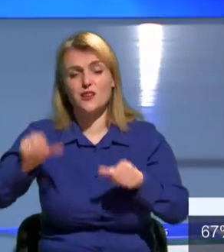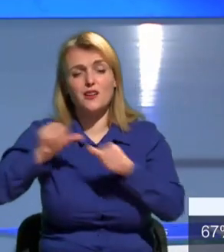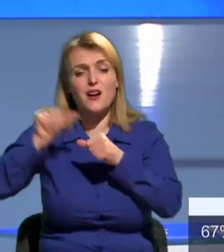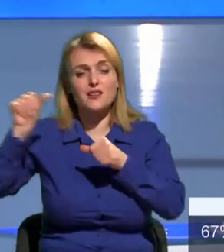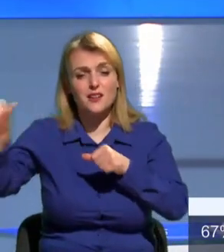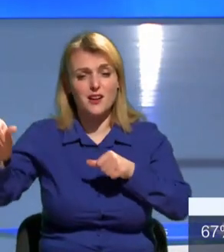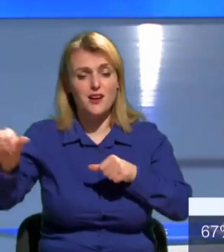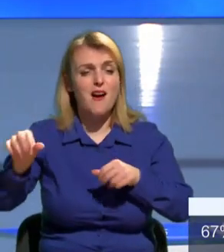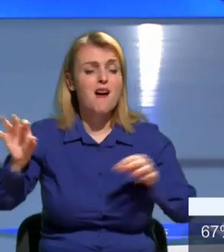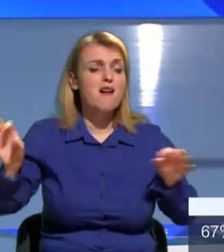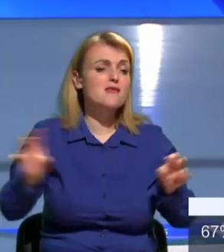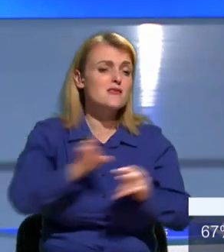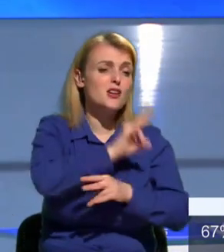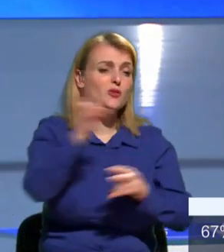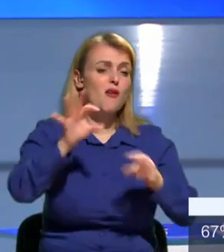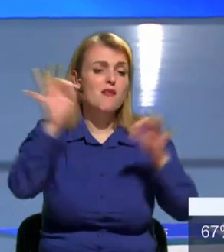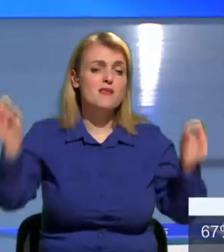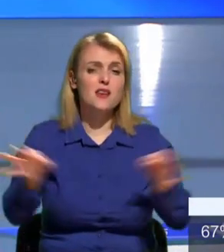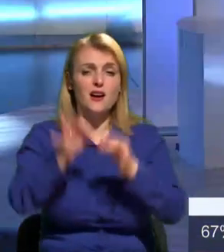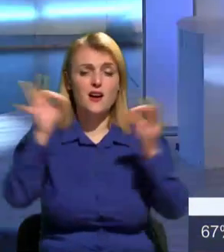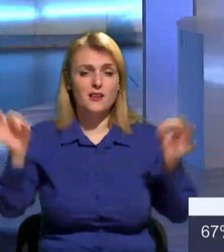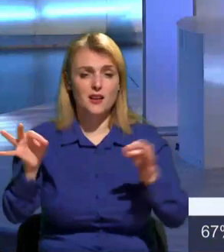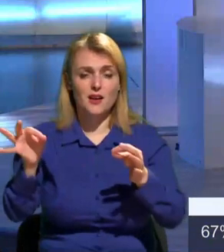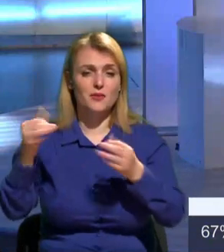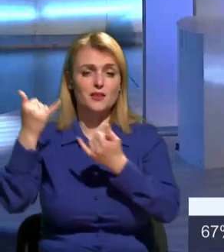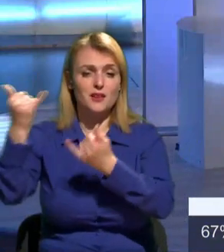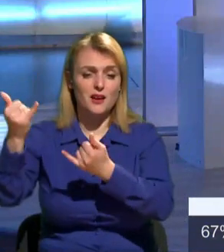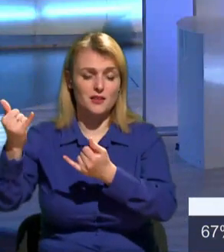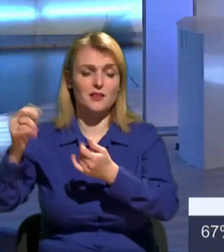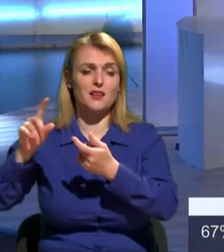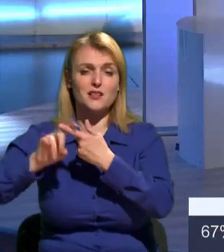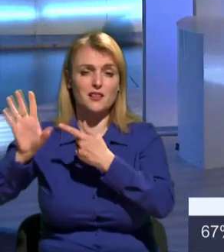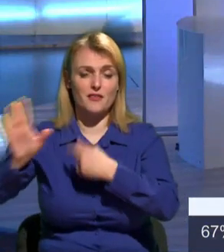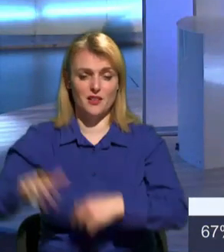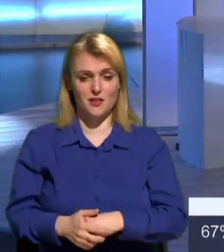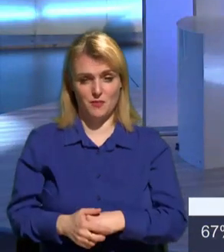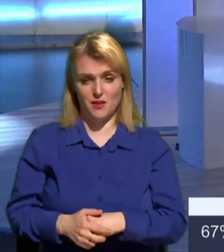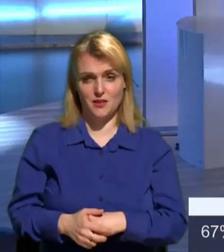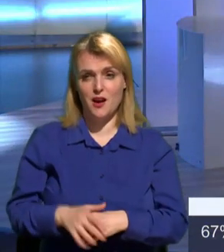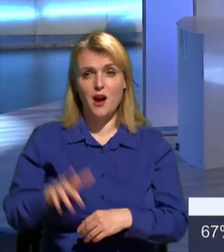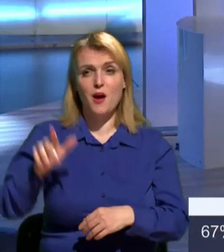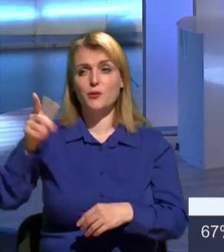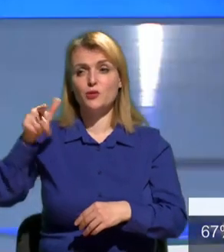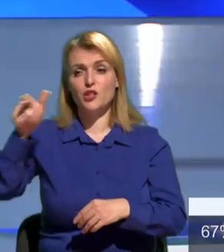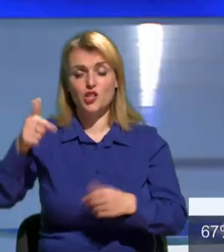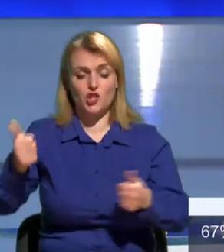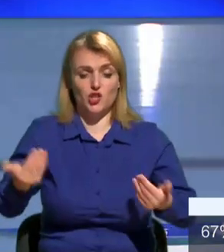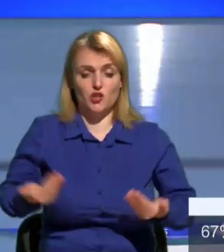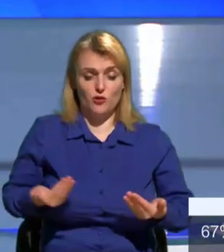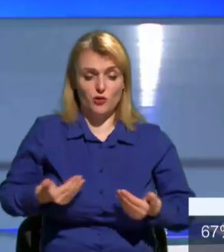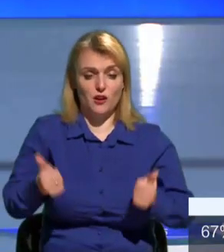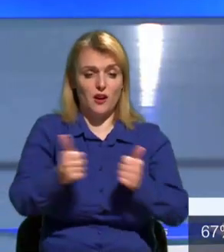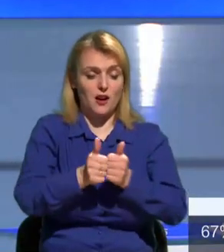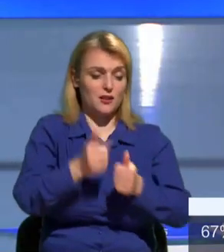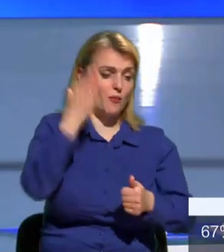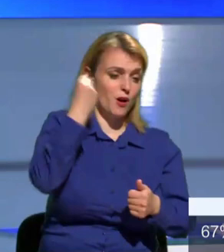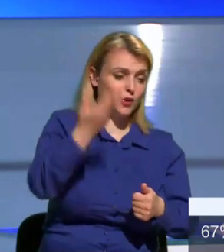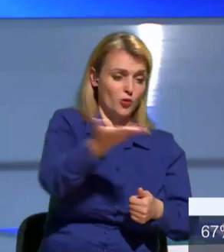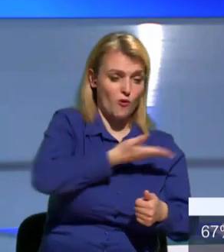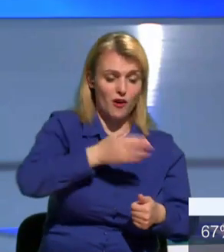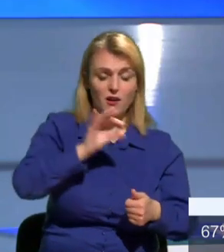independența Transnistriei, cu atât mai mult că se află între Ucraina și Moldova. Înseamnă că trebuie să găsim o soluție de a merge împreună. Pentru noi,